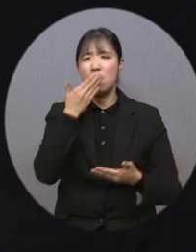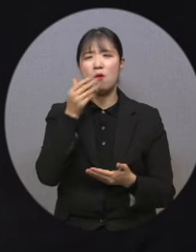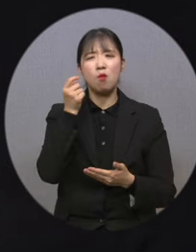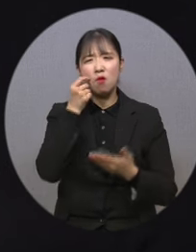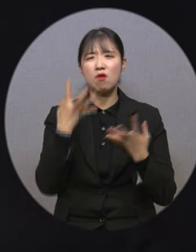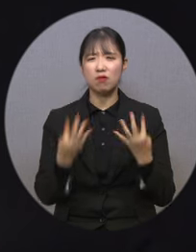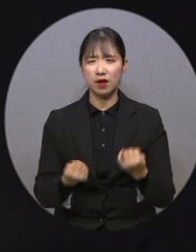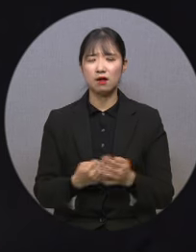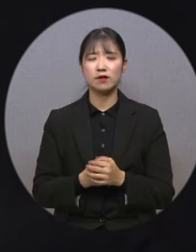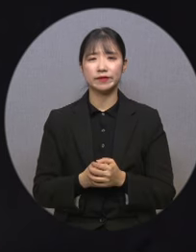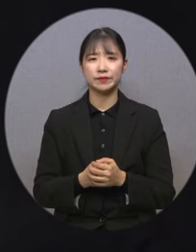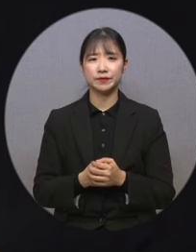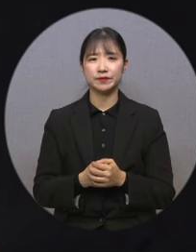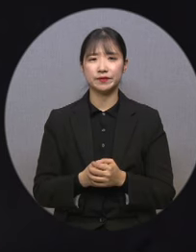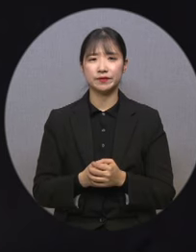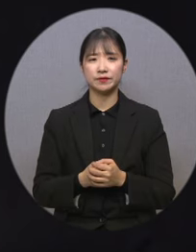많은데